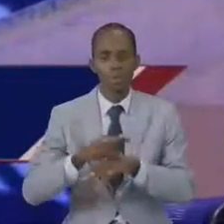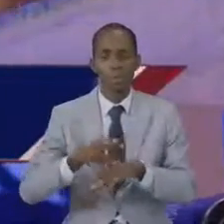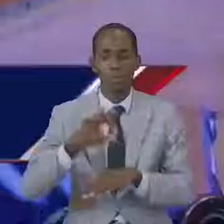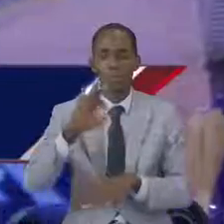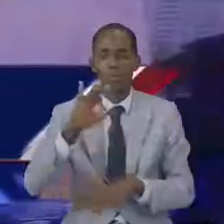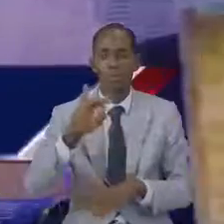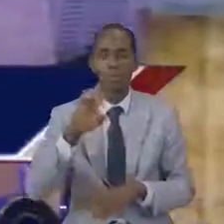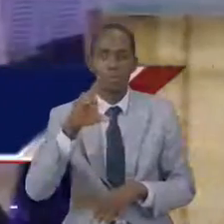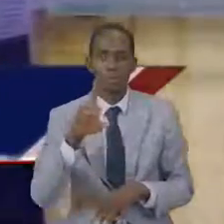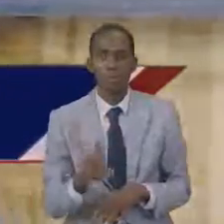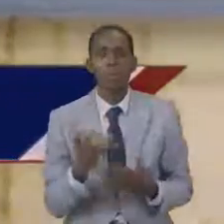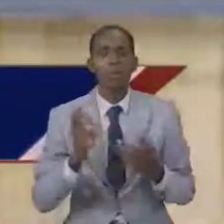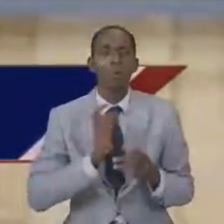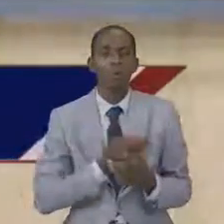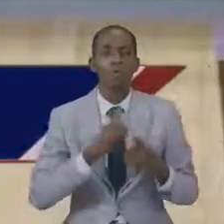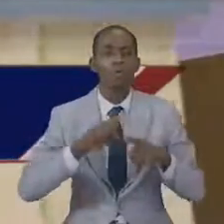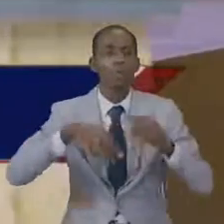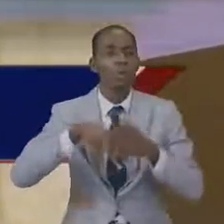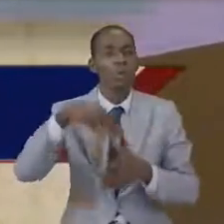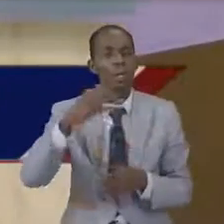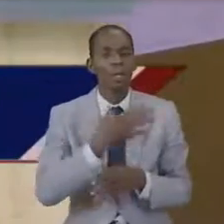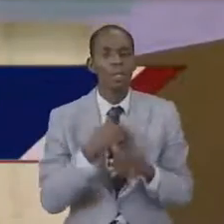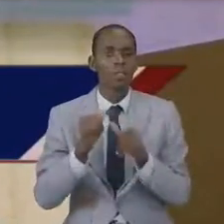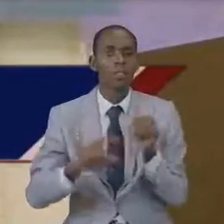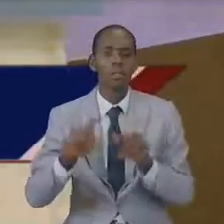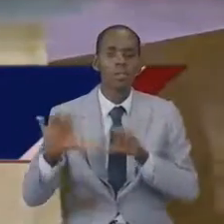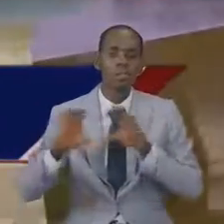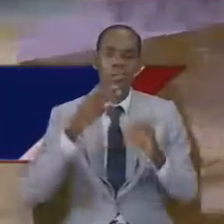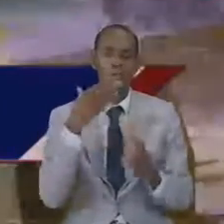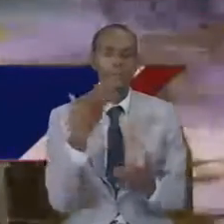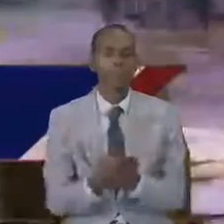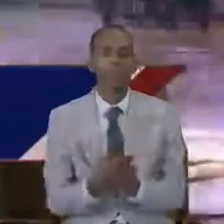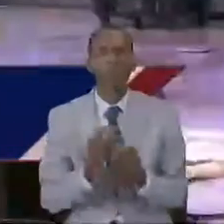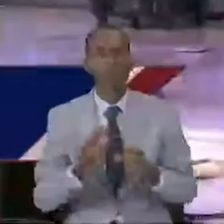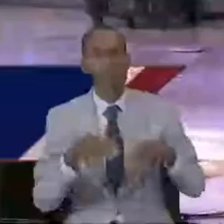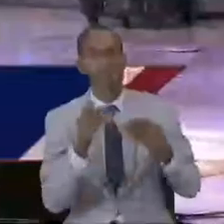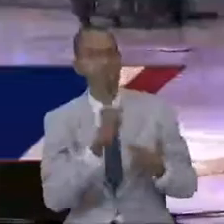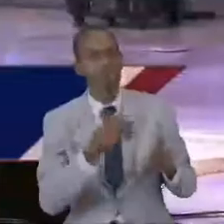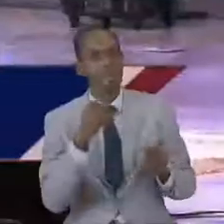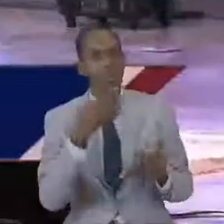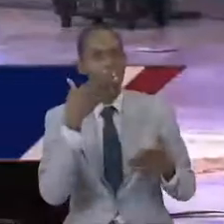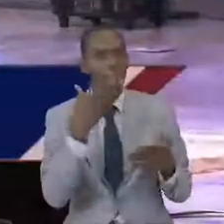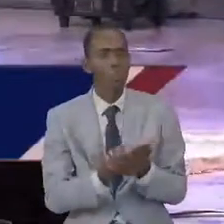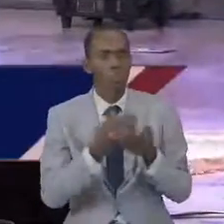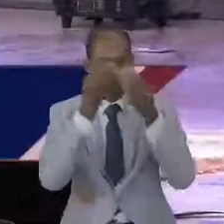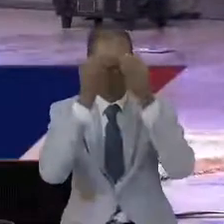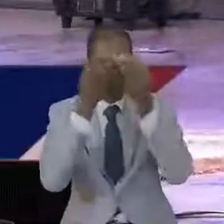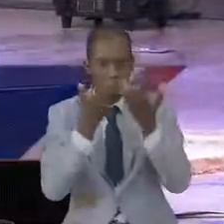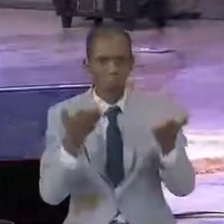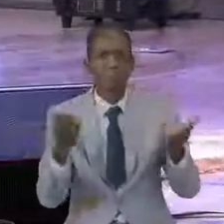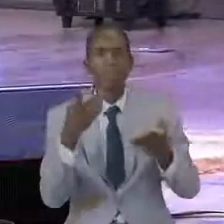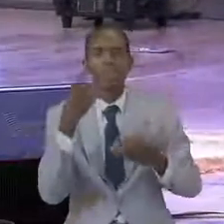dire partout il veut que nous allions sur le terrain sur le champ allez donner la bonne nouvelle